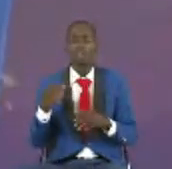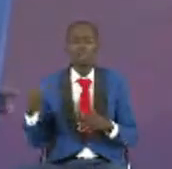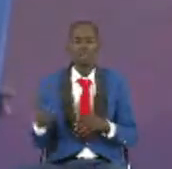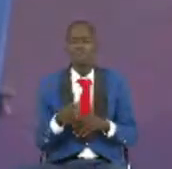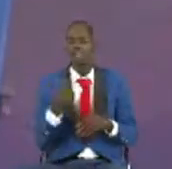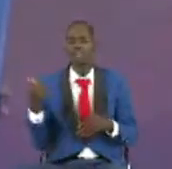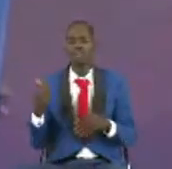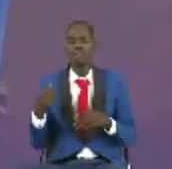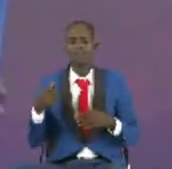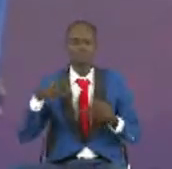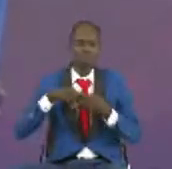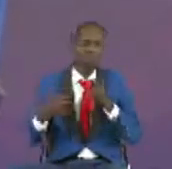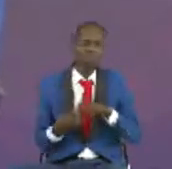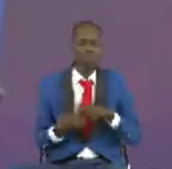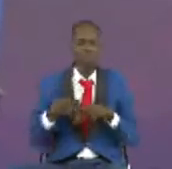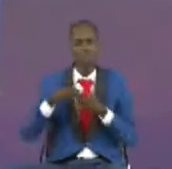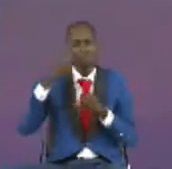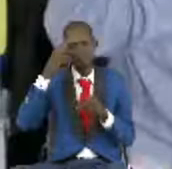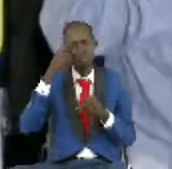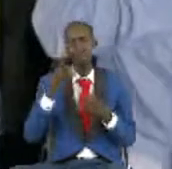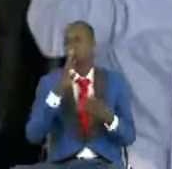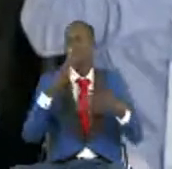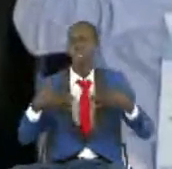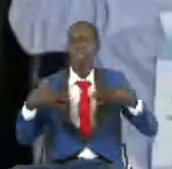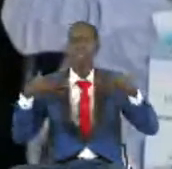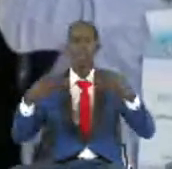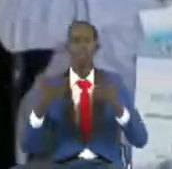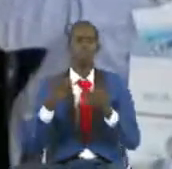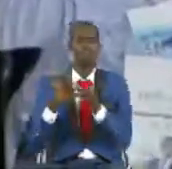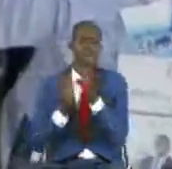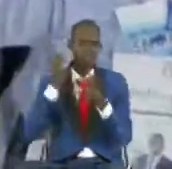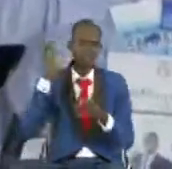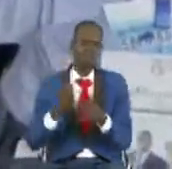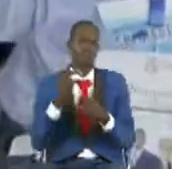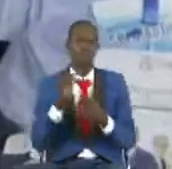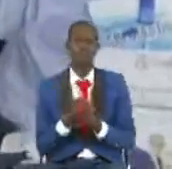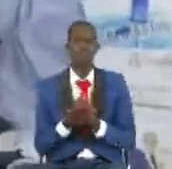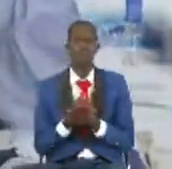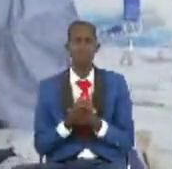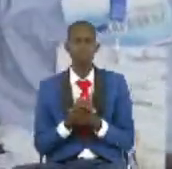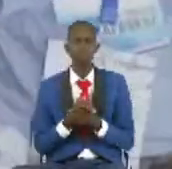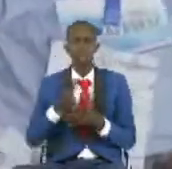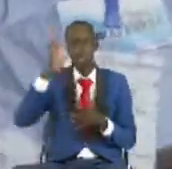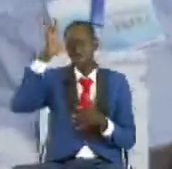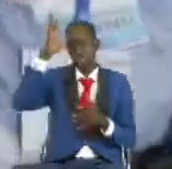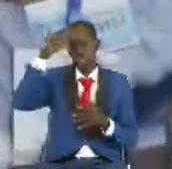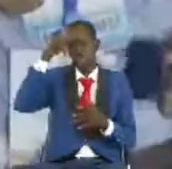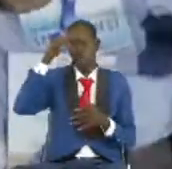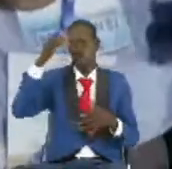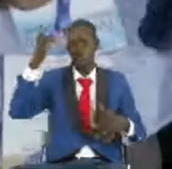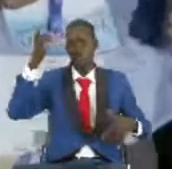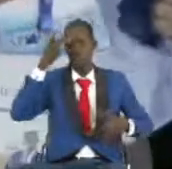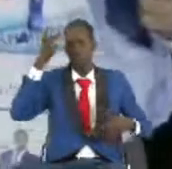Problème psychologique, sois guéri au nom de Jésus. maladie